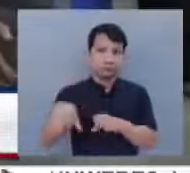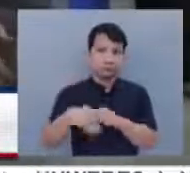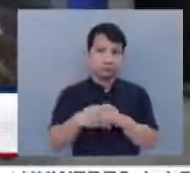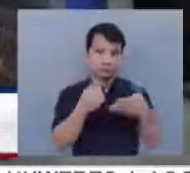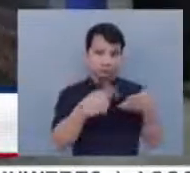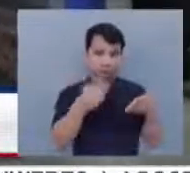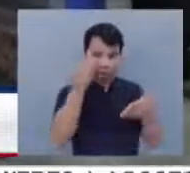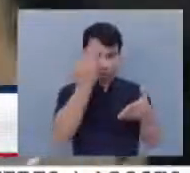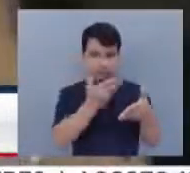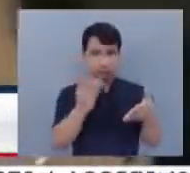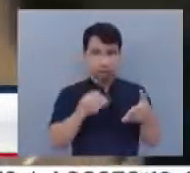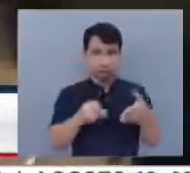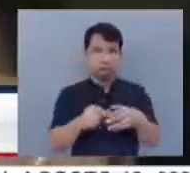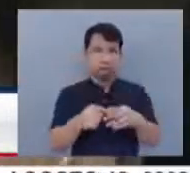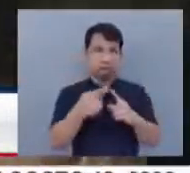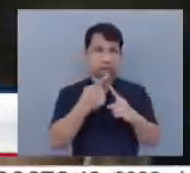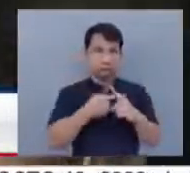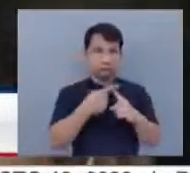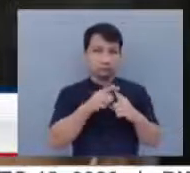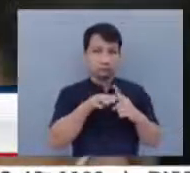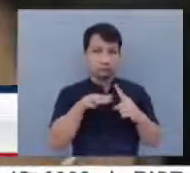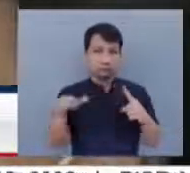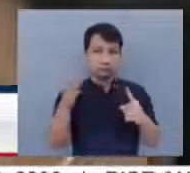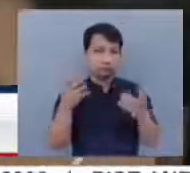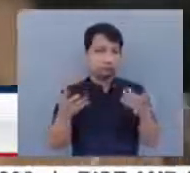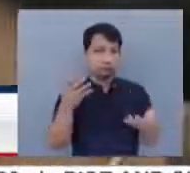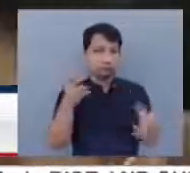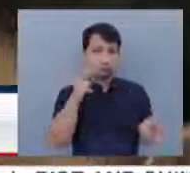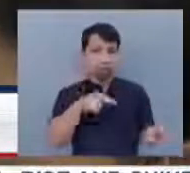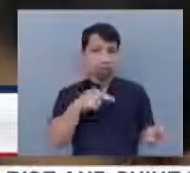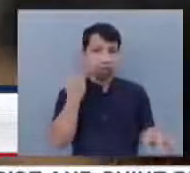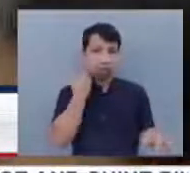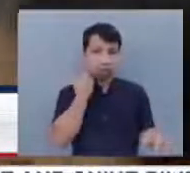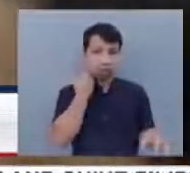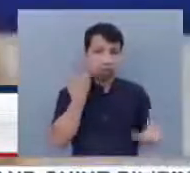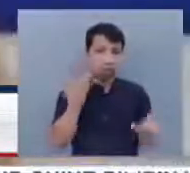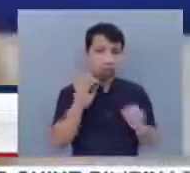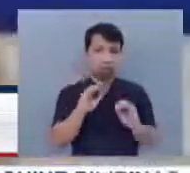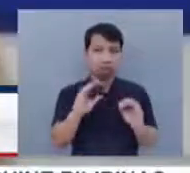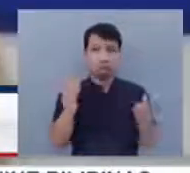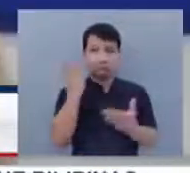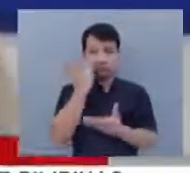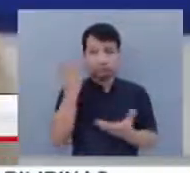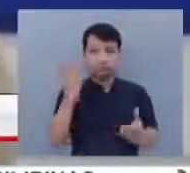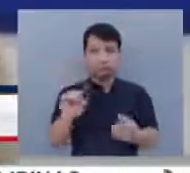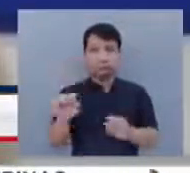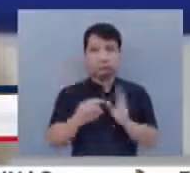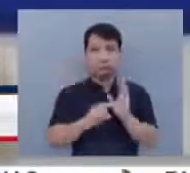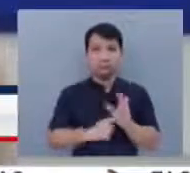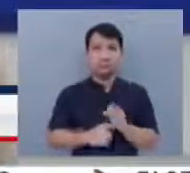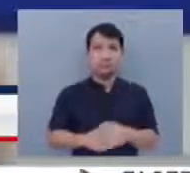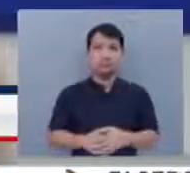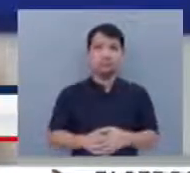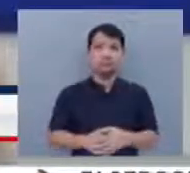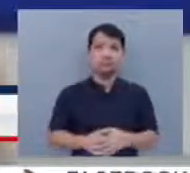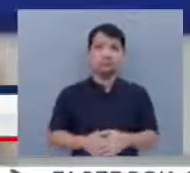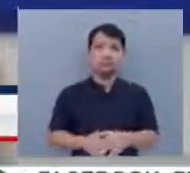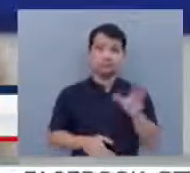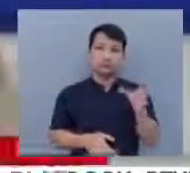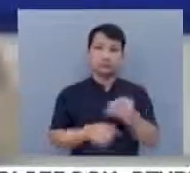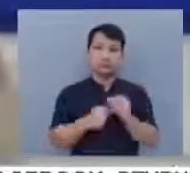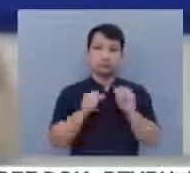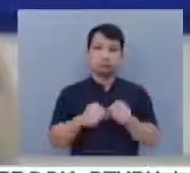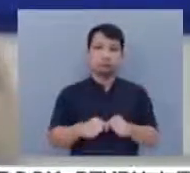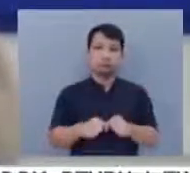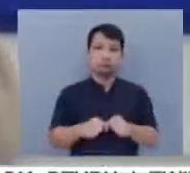ng temperatura, kung may lagnat o hindi, wala. Tapos pagka merong batang nilalagnat, meron pa